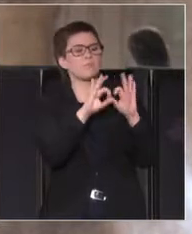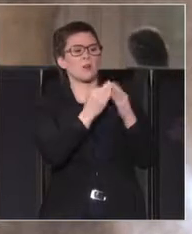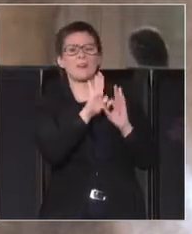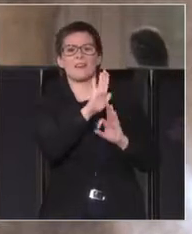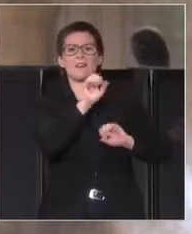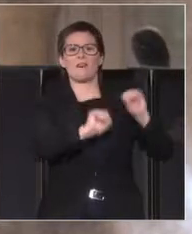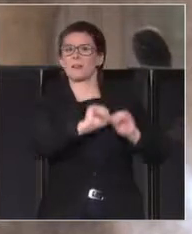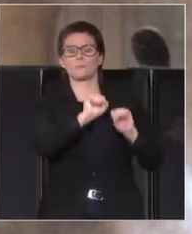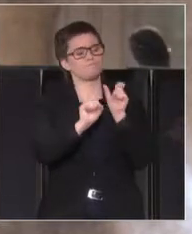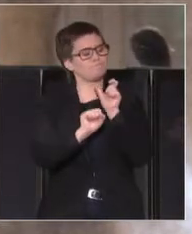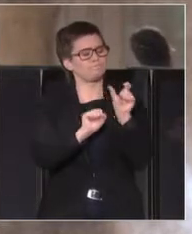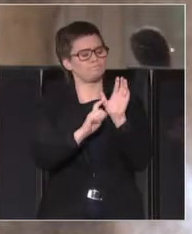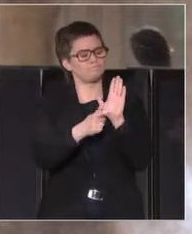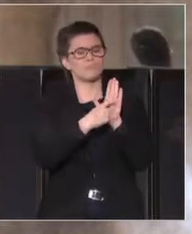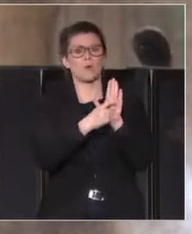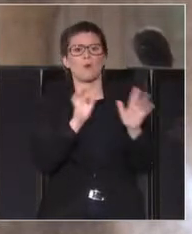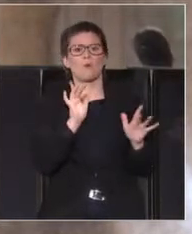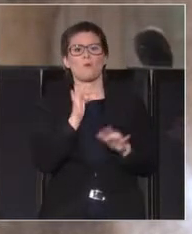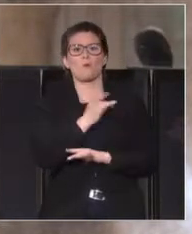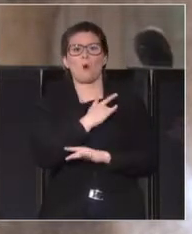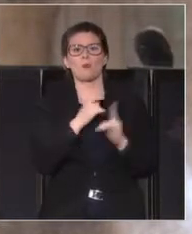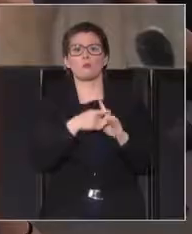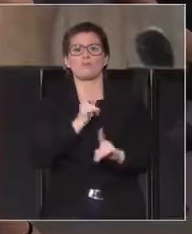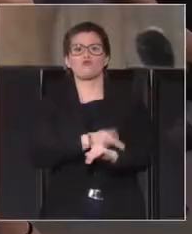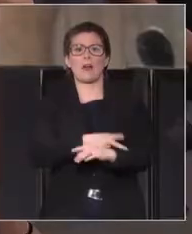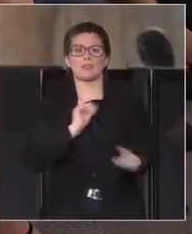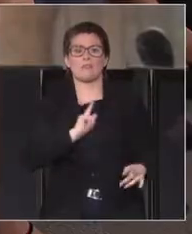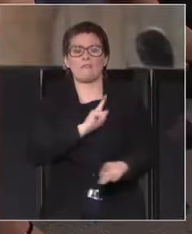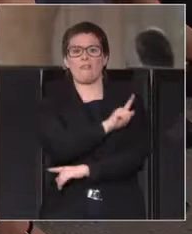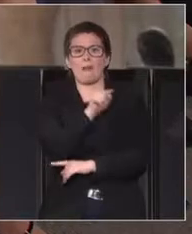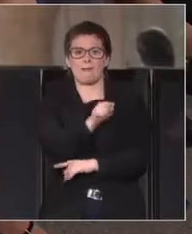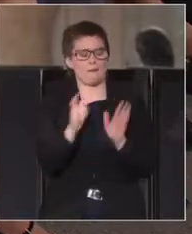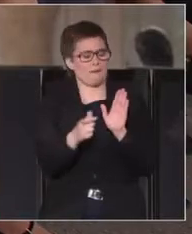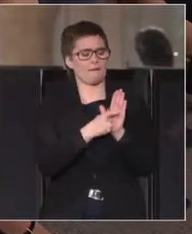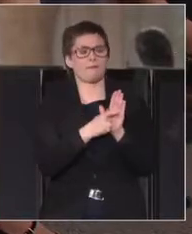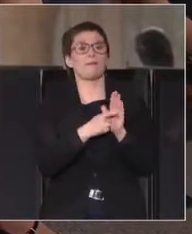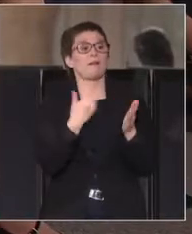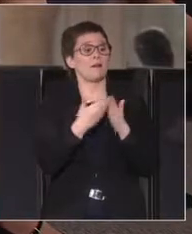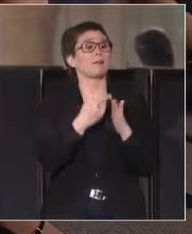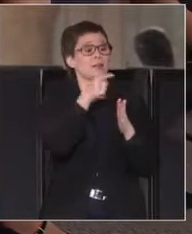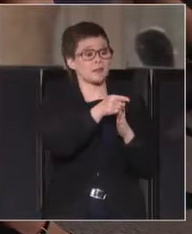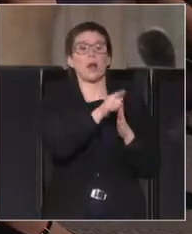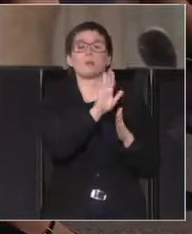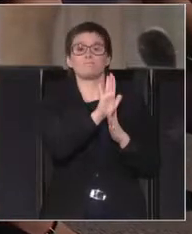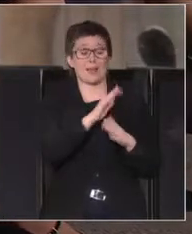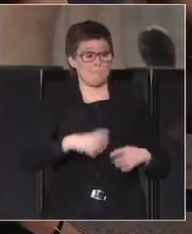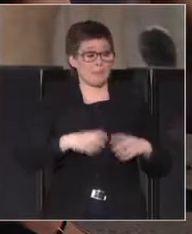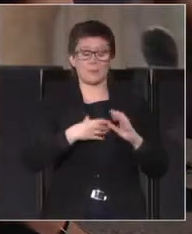staatsfeindlich bezeichnete, wurden die zwangsweise Ausgesiedelten ihres Besitzes beraubt.